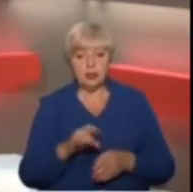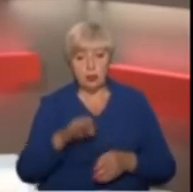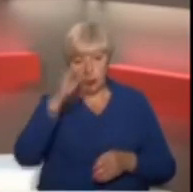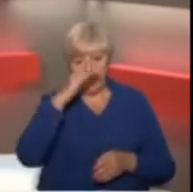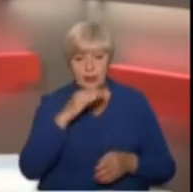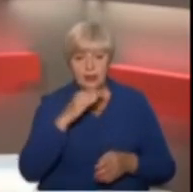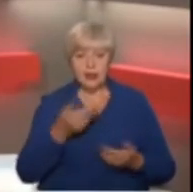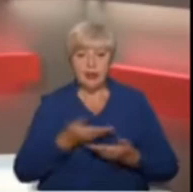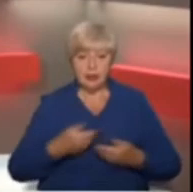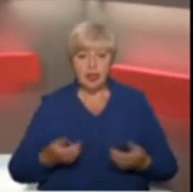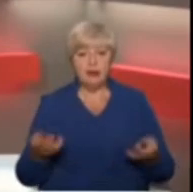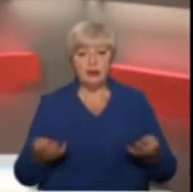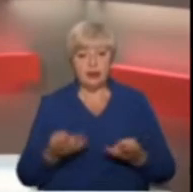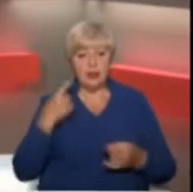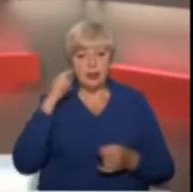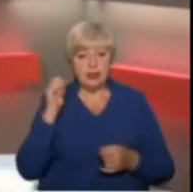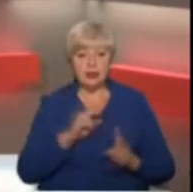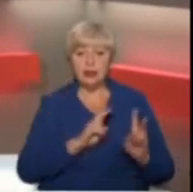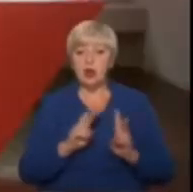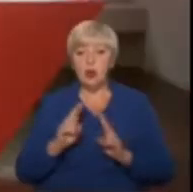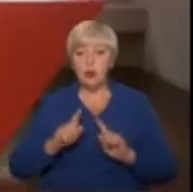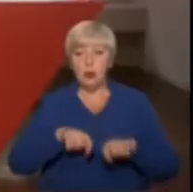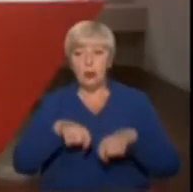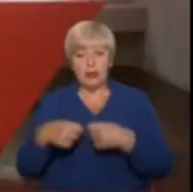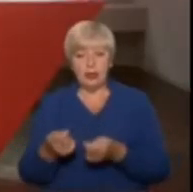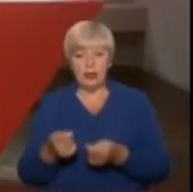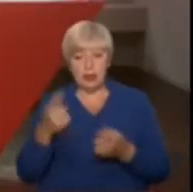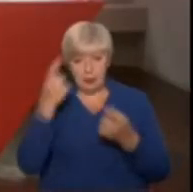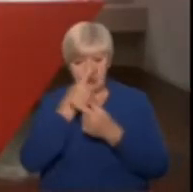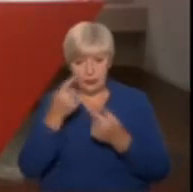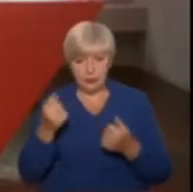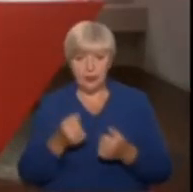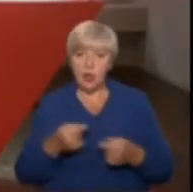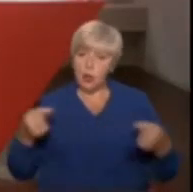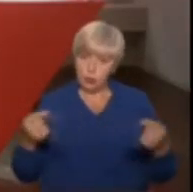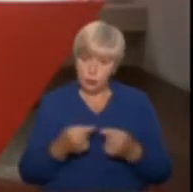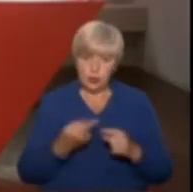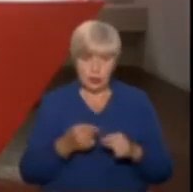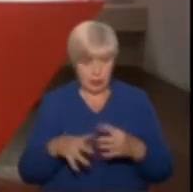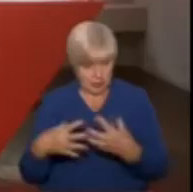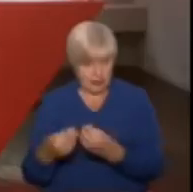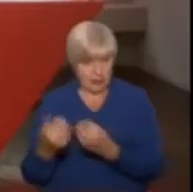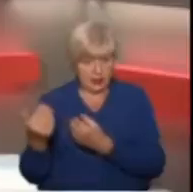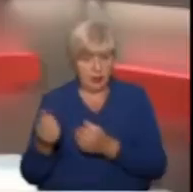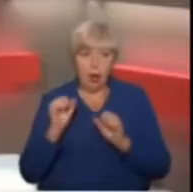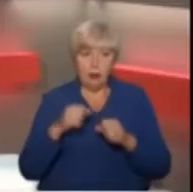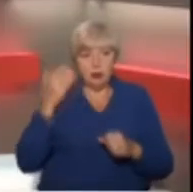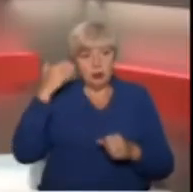треба знати про те, кому ми передаємо інформацію. Чи точно це рідство дитини, чи ні? Можливо, це третя